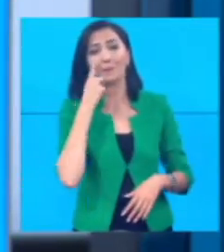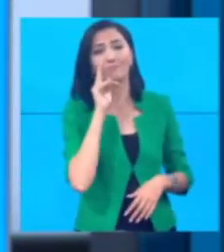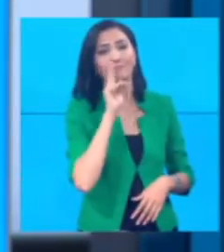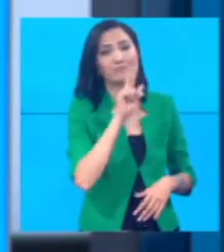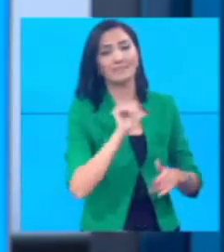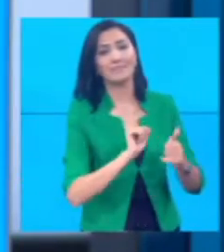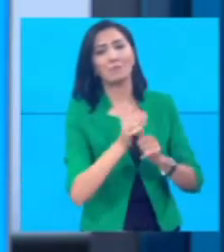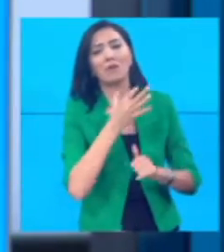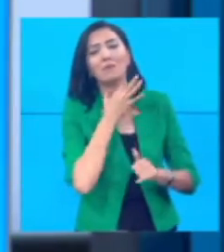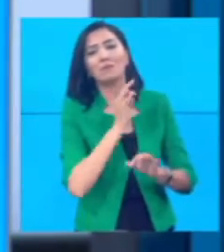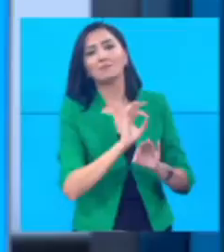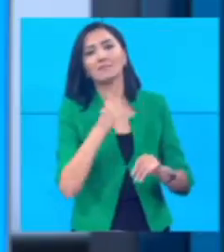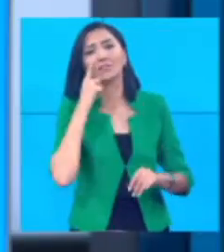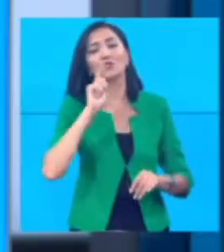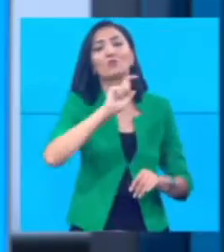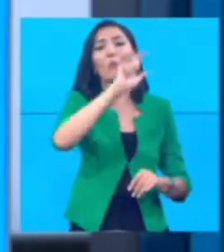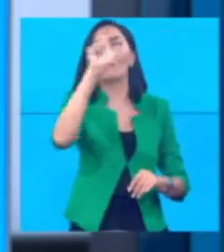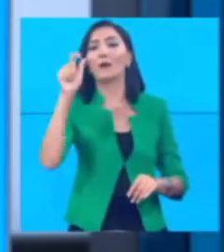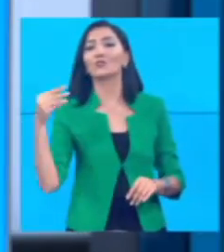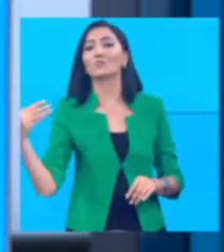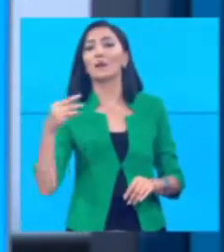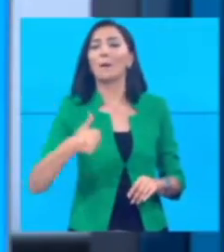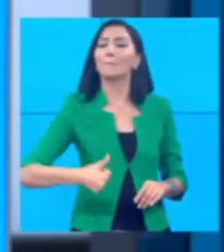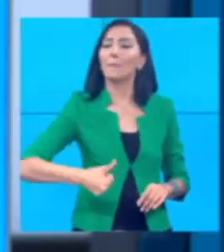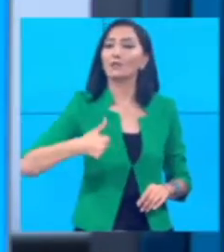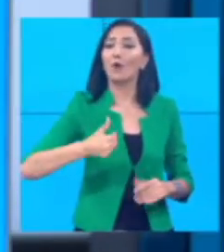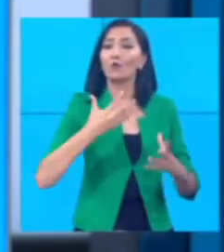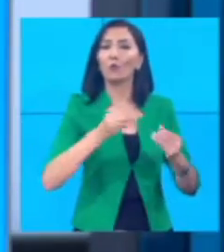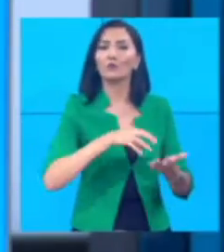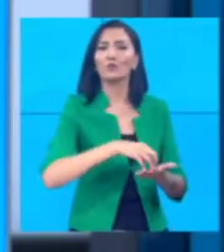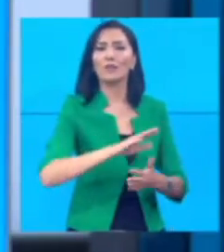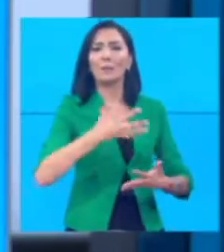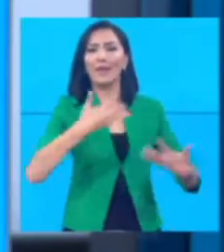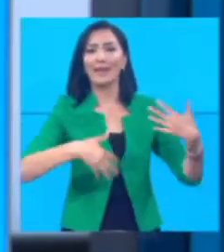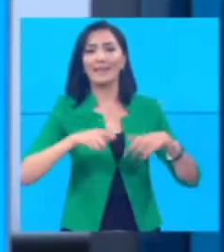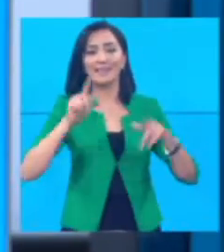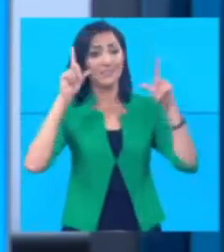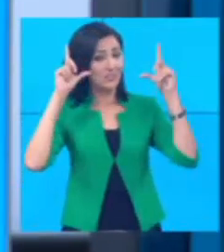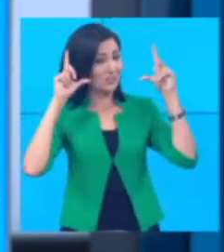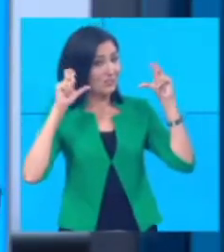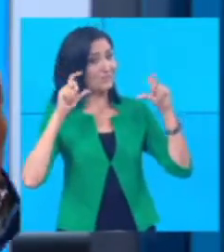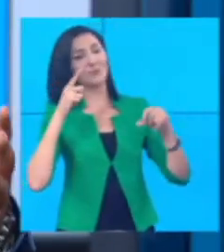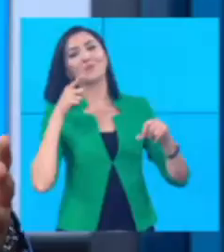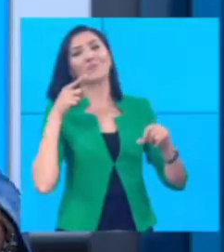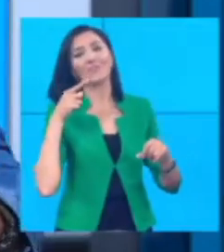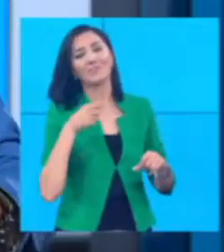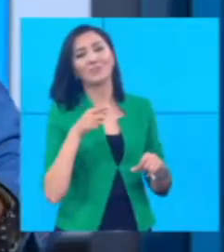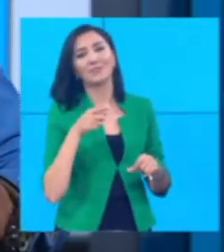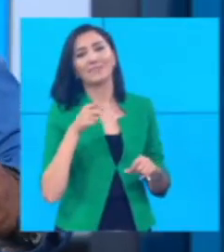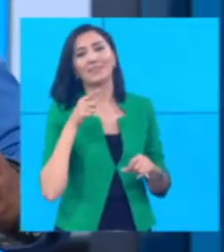Bakış açısı, spor. İmkanı Sayın Cumhurbaşkanımızın başbakan olduğu dönemde engelliyle çekilmiş olduğu bir